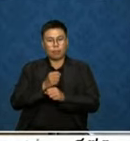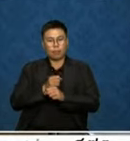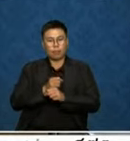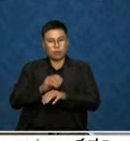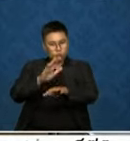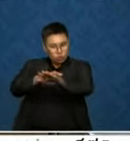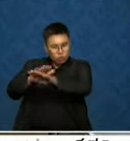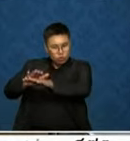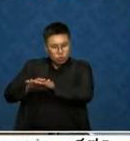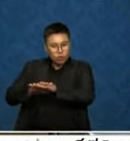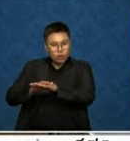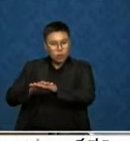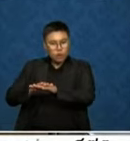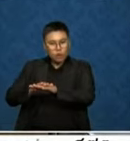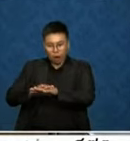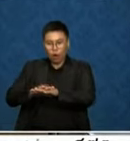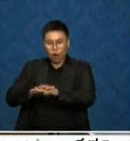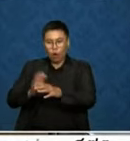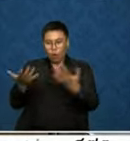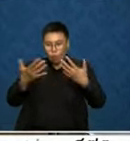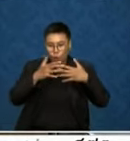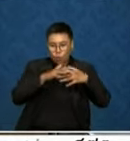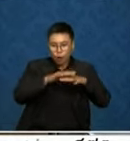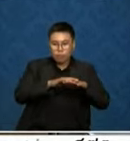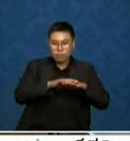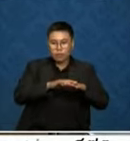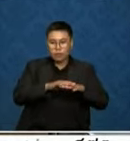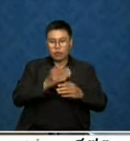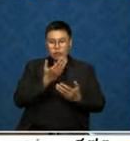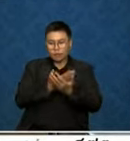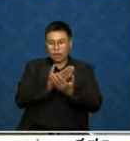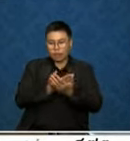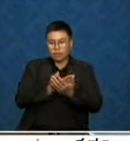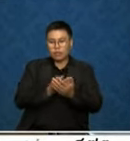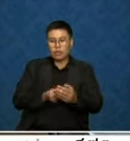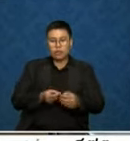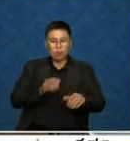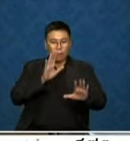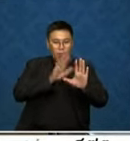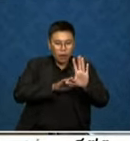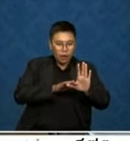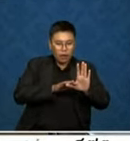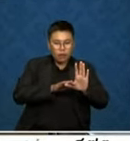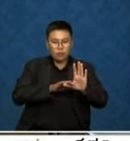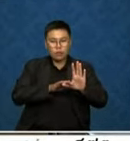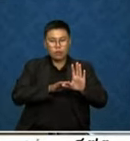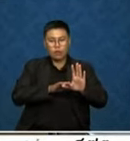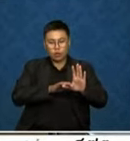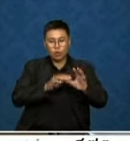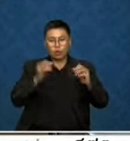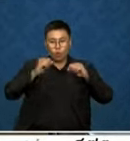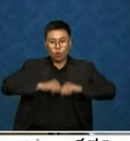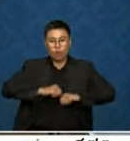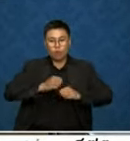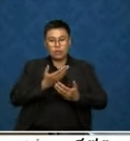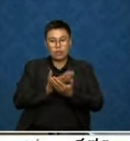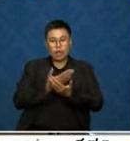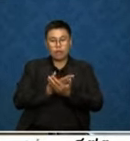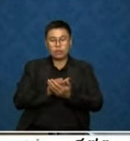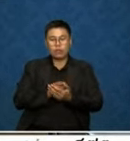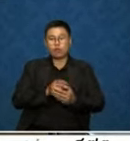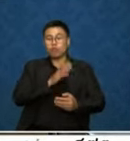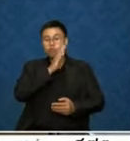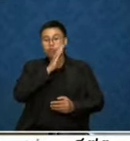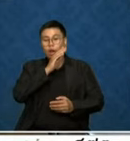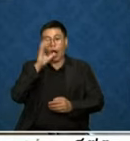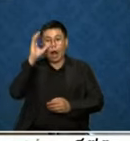การชักชวนให้บุคคลเข้าร่วมเป็นเครือข่ายนะครับวรรคสุดท้ายครับโดยตกลงว่าจะให้ผลประโยชน์ตอบแทนจาก